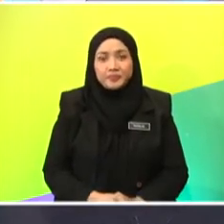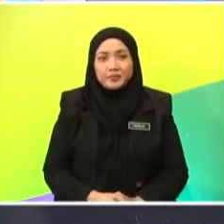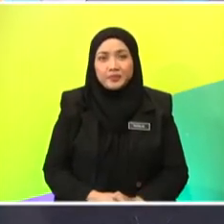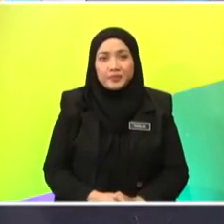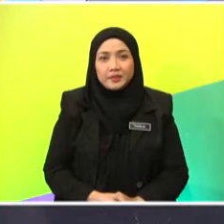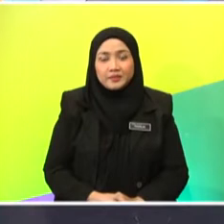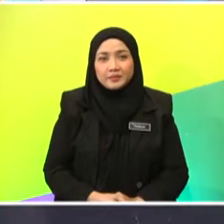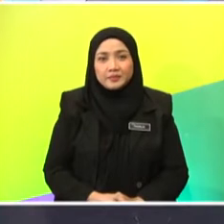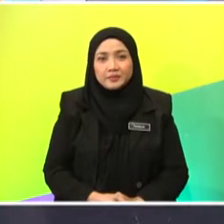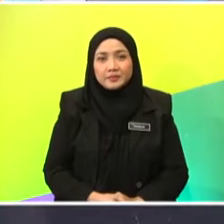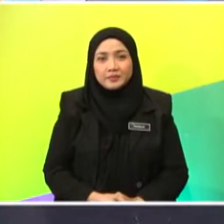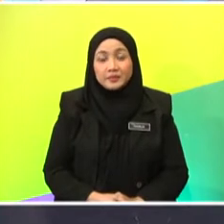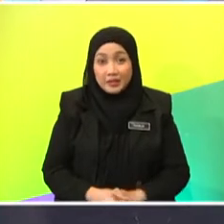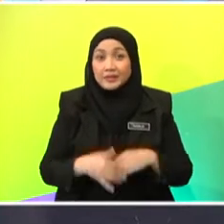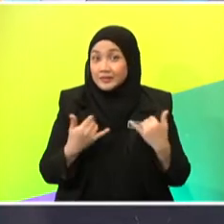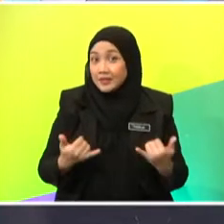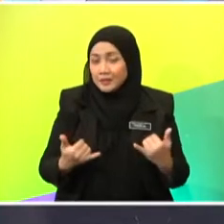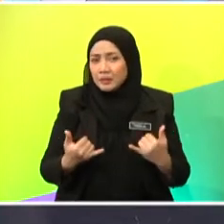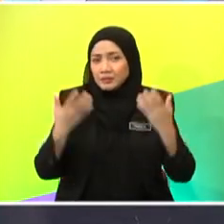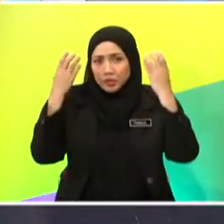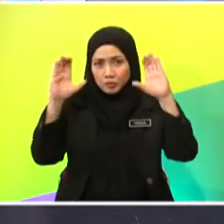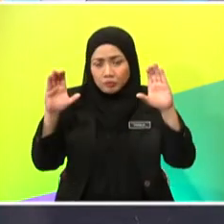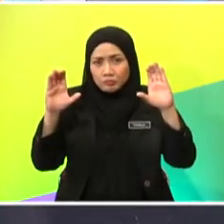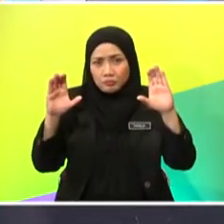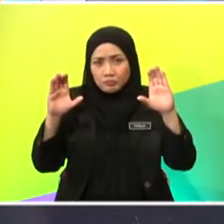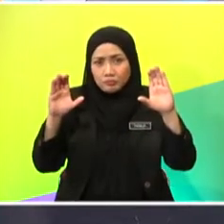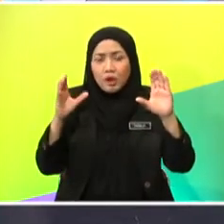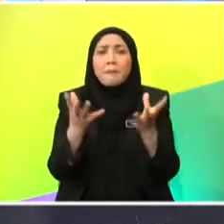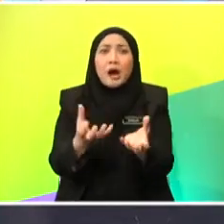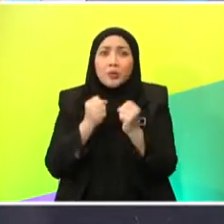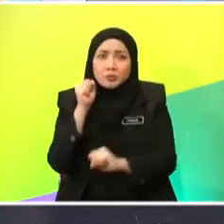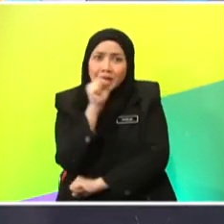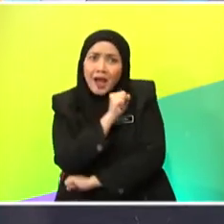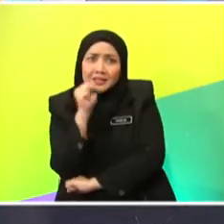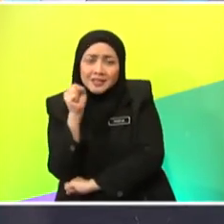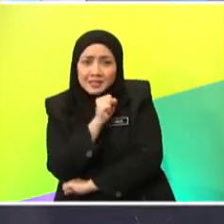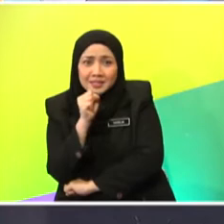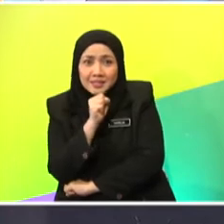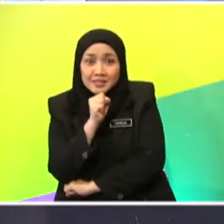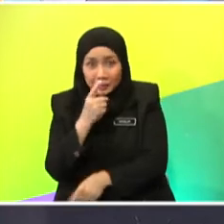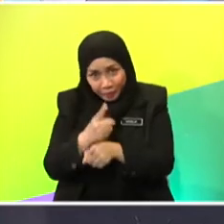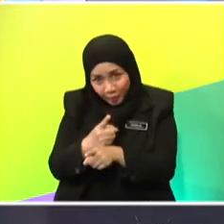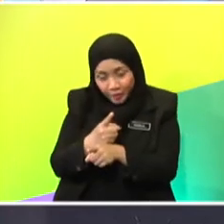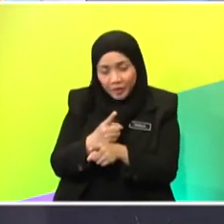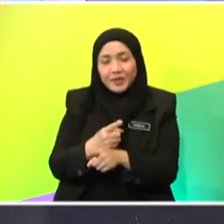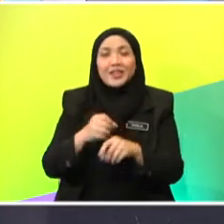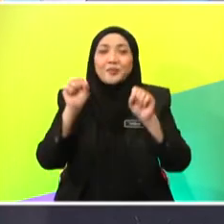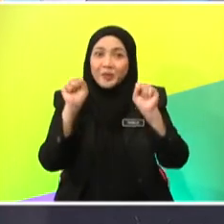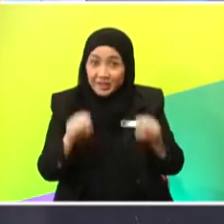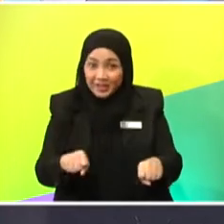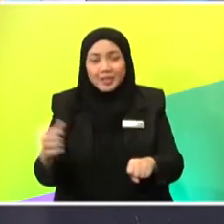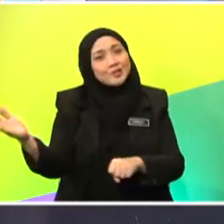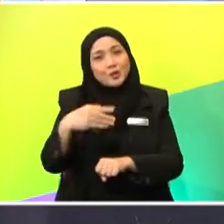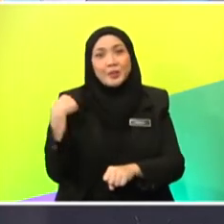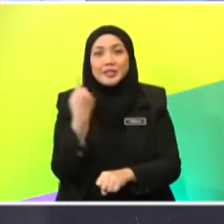Subway ku oke ceguk Saya dengar C guna nyanyi sama dengan saya boleh boleh Teguh oleh murid-murid